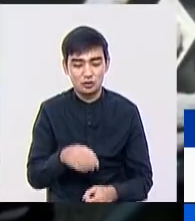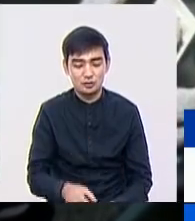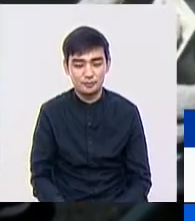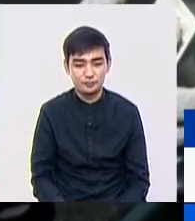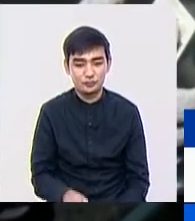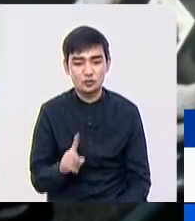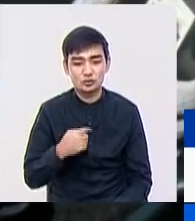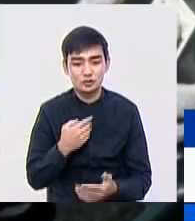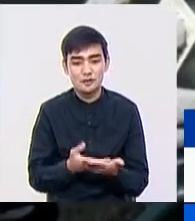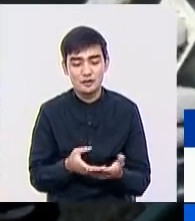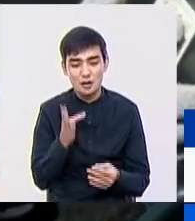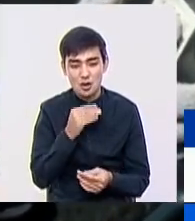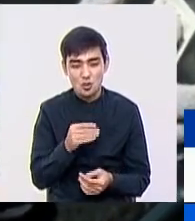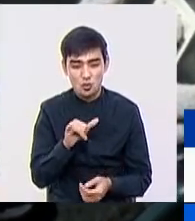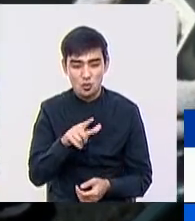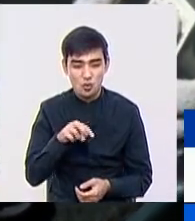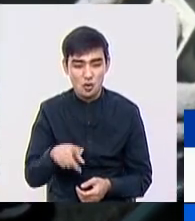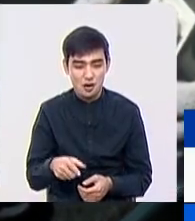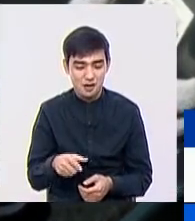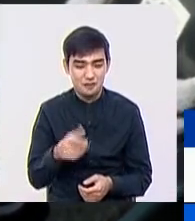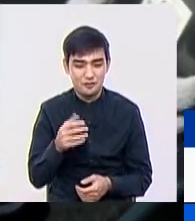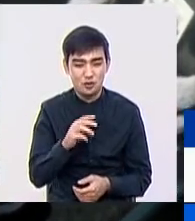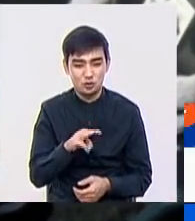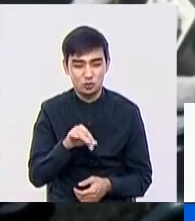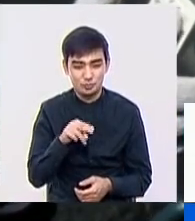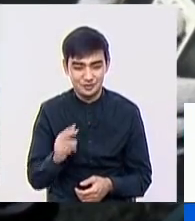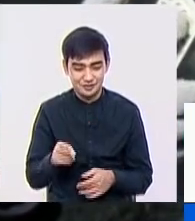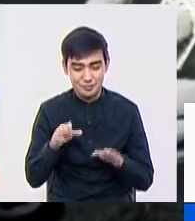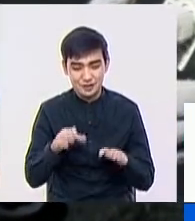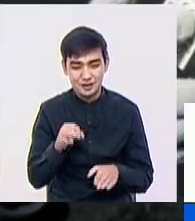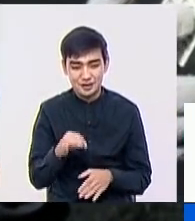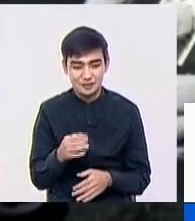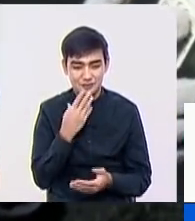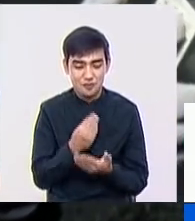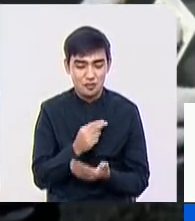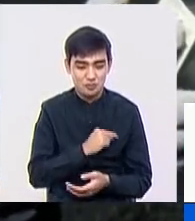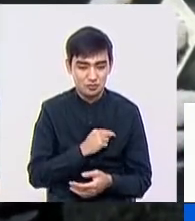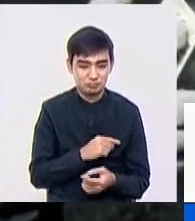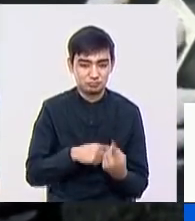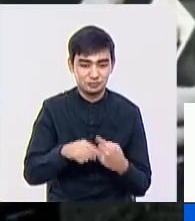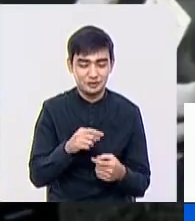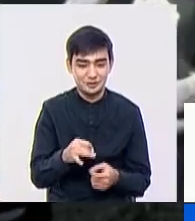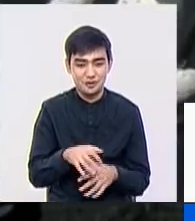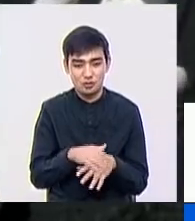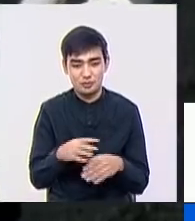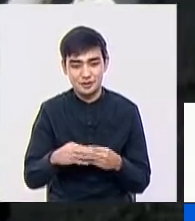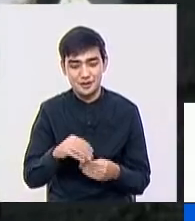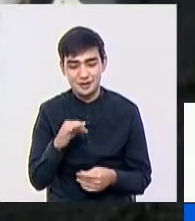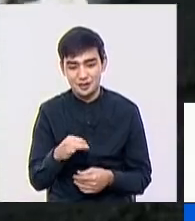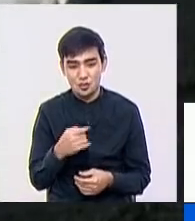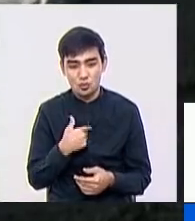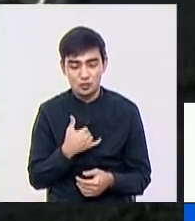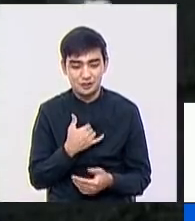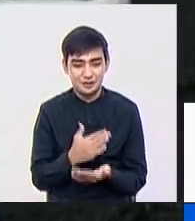могу посоветовать угольным тупикам? Естественно, это наводить свой такой, скажем, сервис, маркетинг и работать там с населением. А так у нас